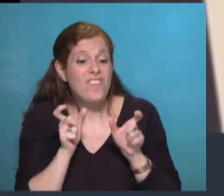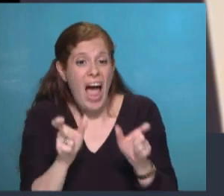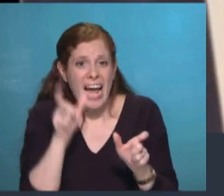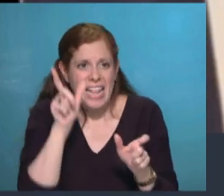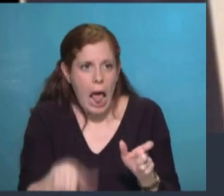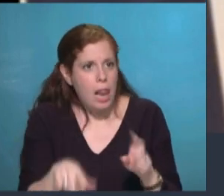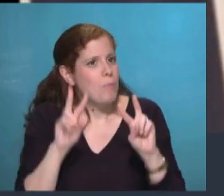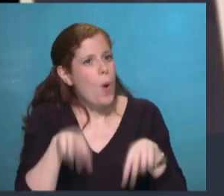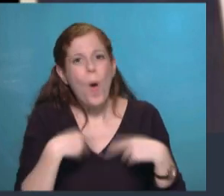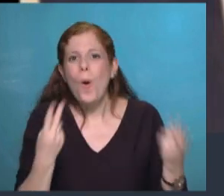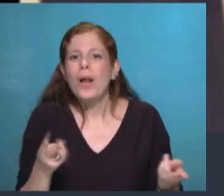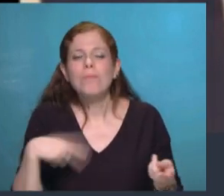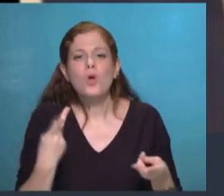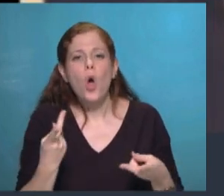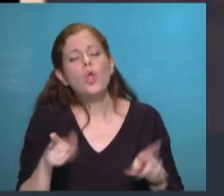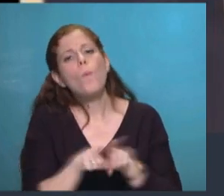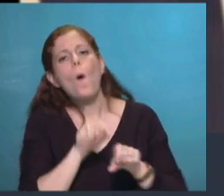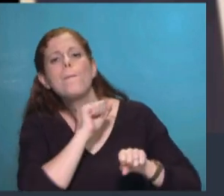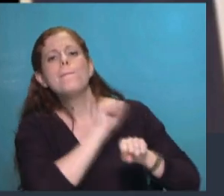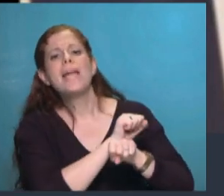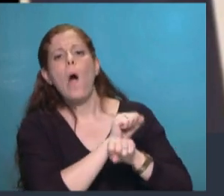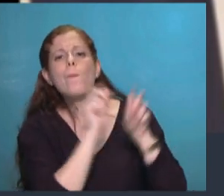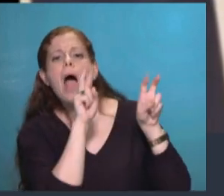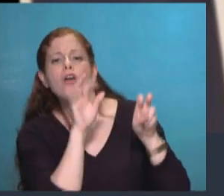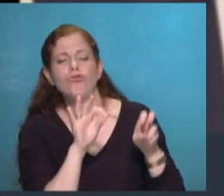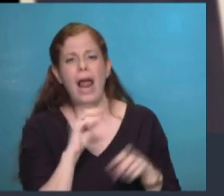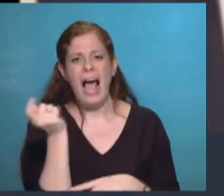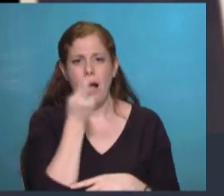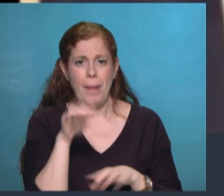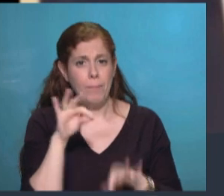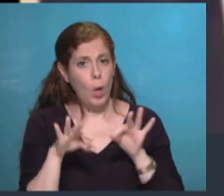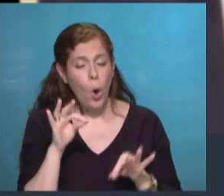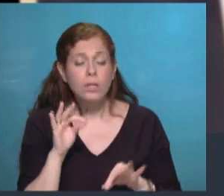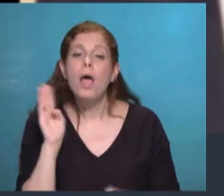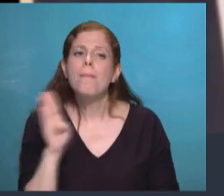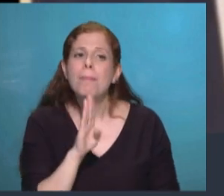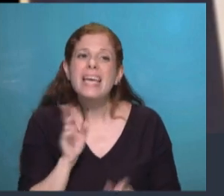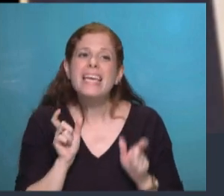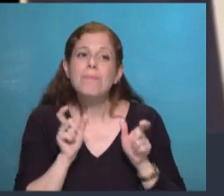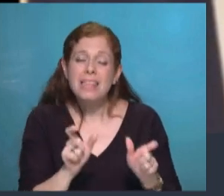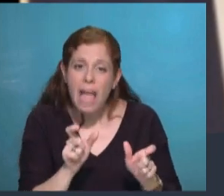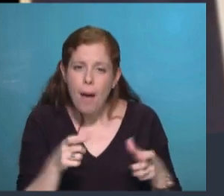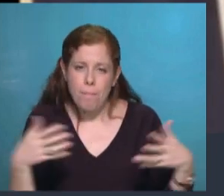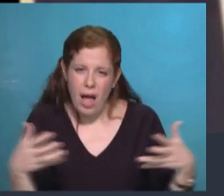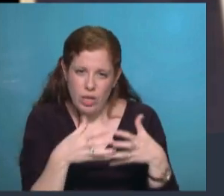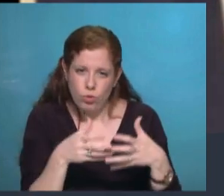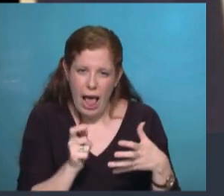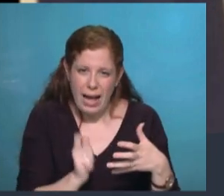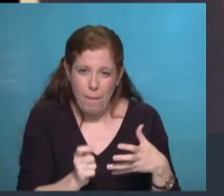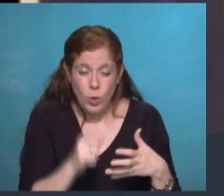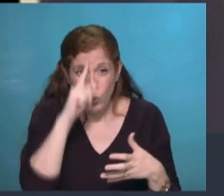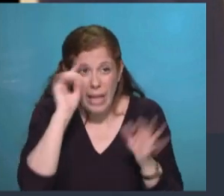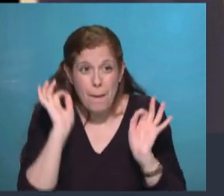לא יכולים להיות בני ערובה של קמפיין הבחירות. נתניהו נמנע מכינוס הקבינט כי הוא יודע שבדיוק